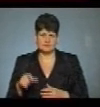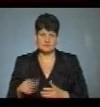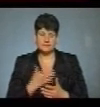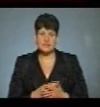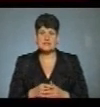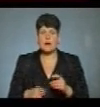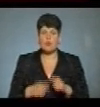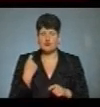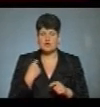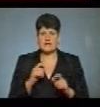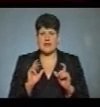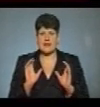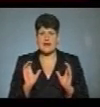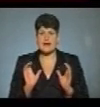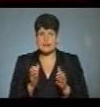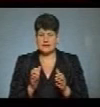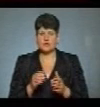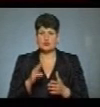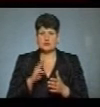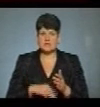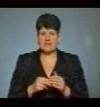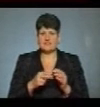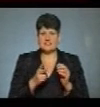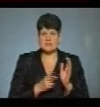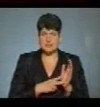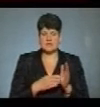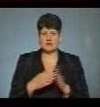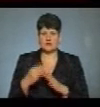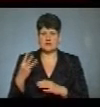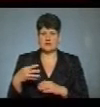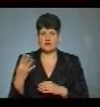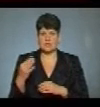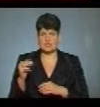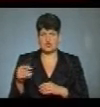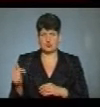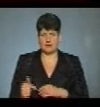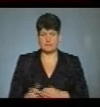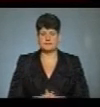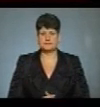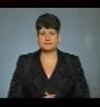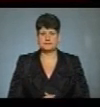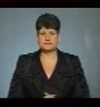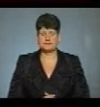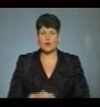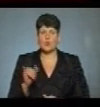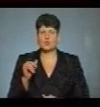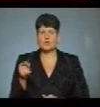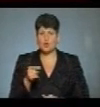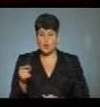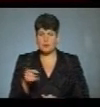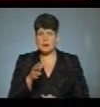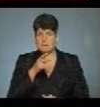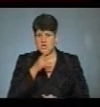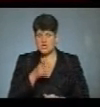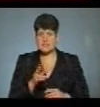за порушення карантину штрафують на суму від 17 до 34 тисяч гривень. У Тернополі під час